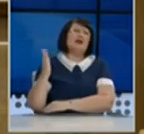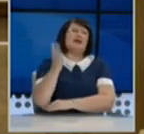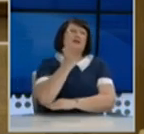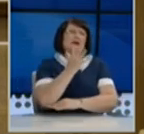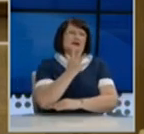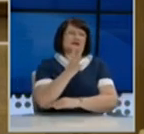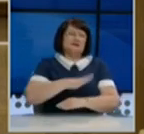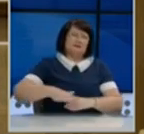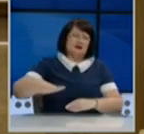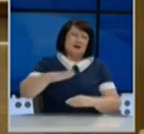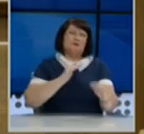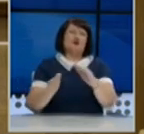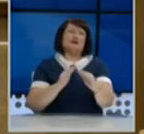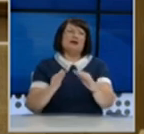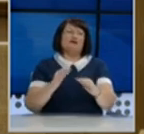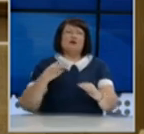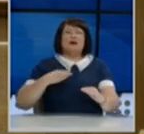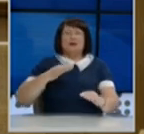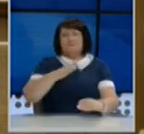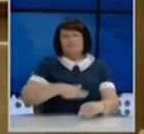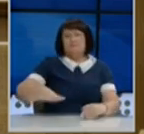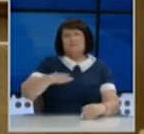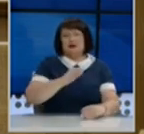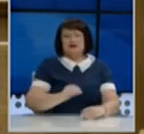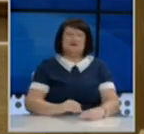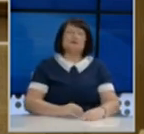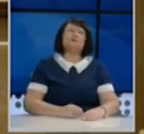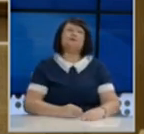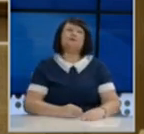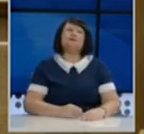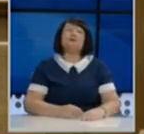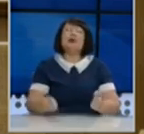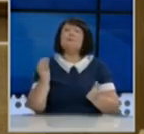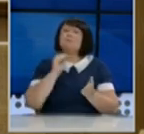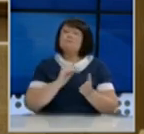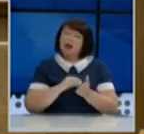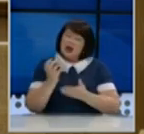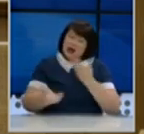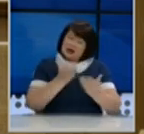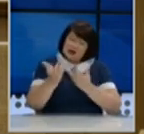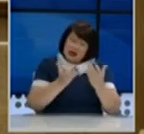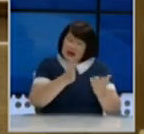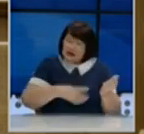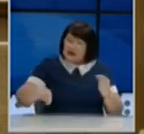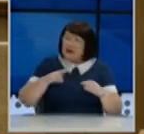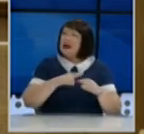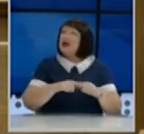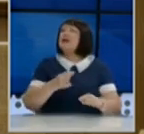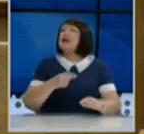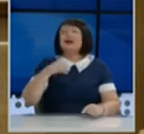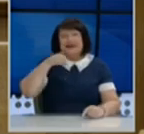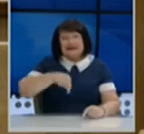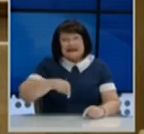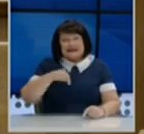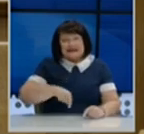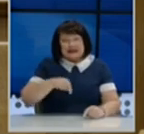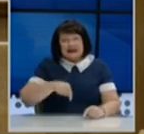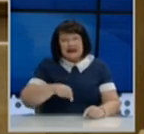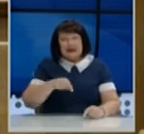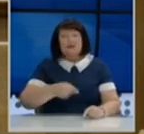δρυμή. Κάει και ξανά η χώρα μας, γιατί και σήμερα κανείς δεν